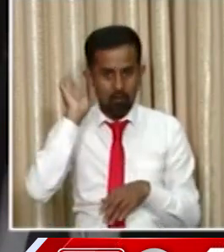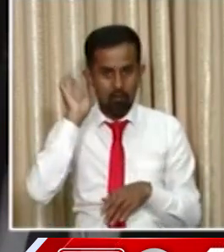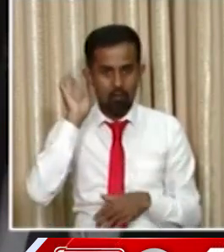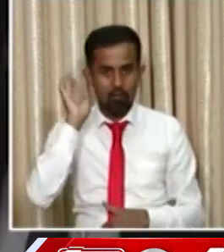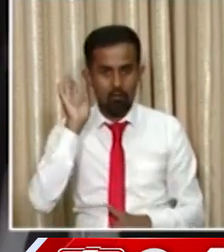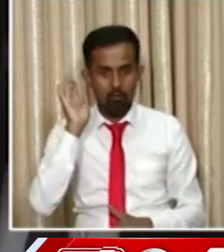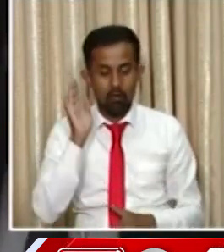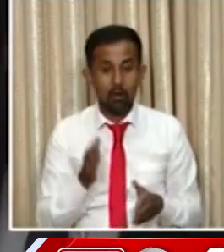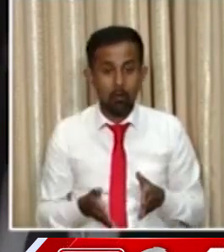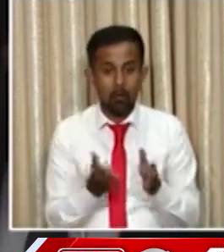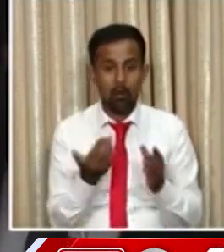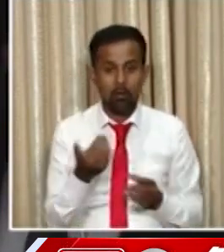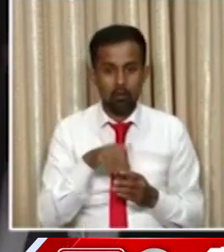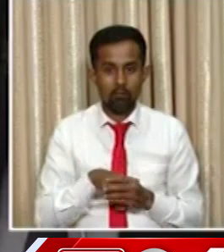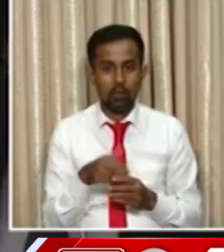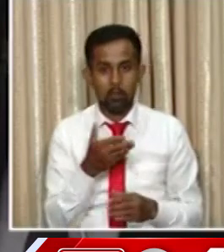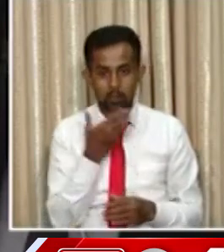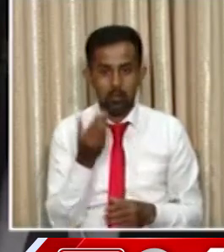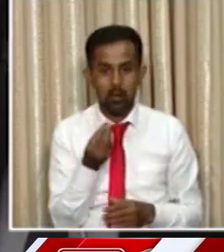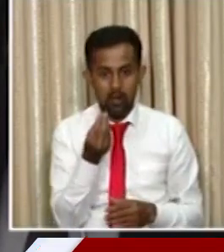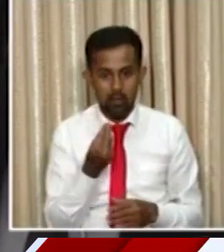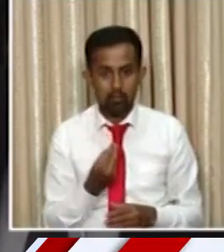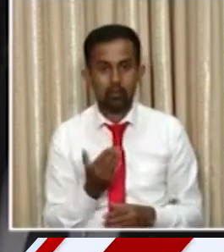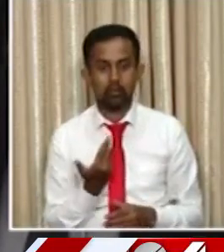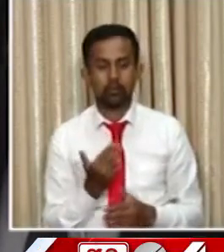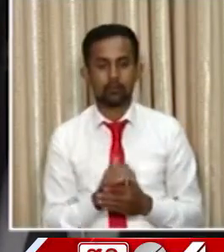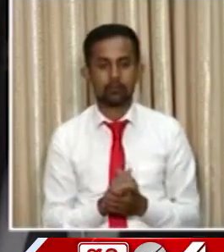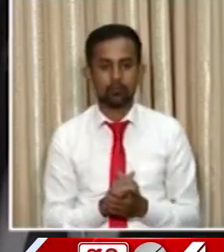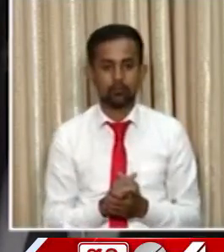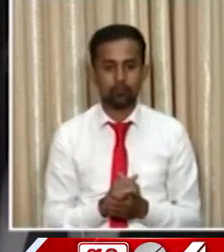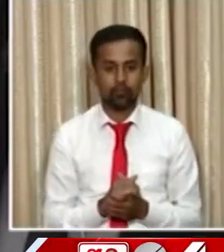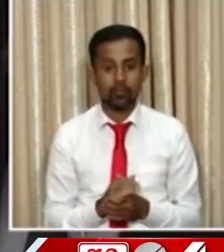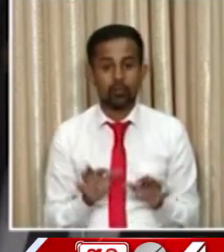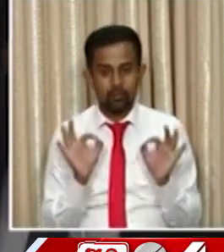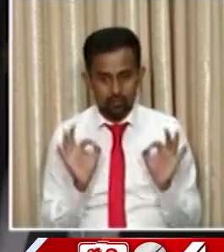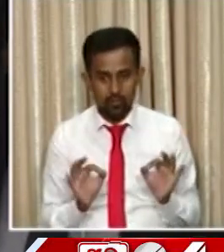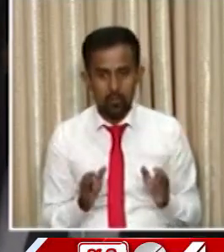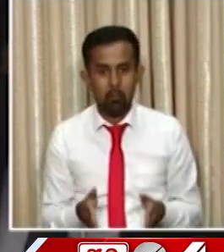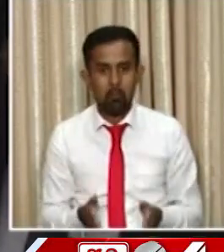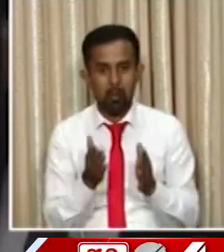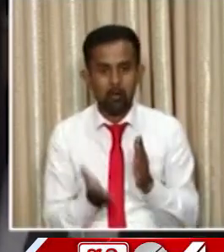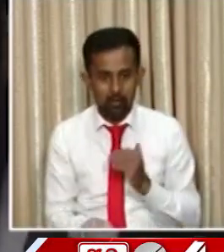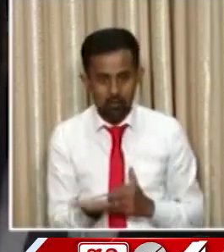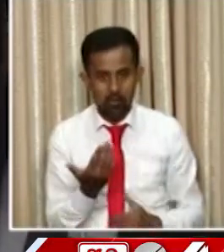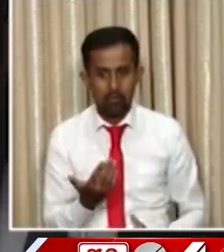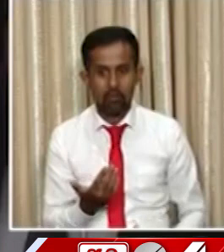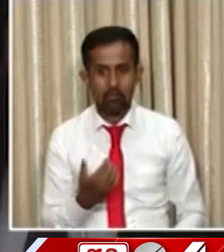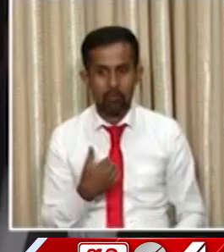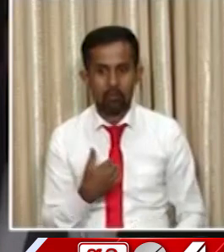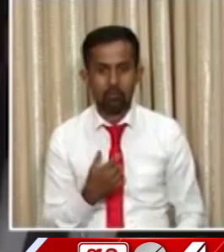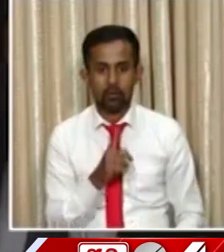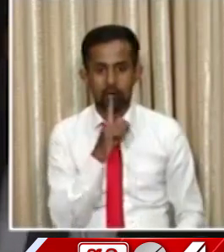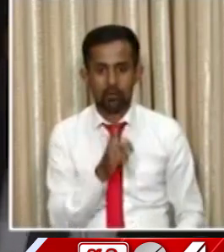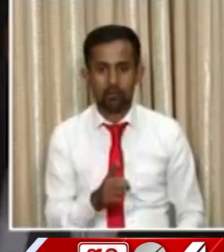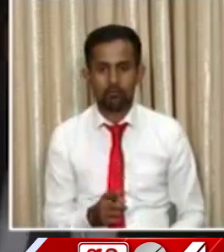මේ පාරට එන්න පුළුවන්කම ලැබුණේ ඒ නිසයි. ඉතින් දැන්වත් හරි පාරේ යන්න කියන එක තමයි මමත් ඉල්ලන්නේ